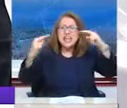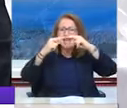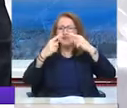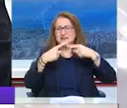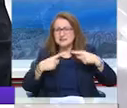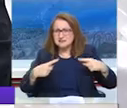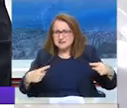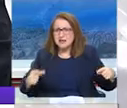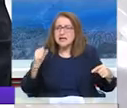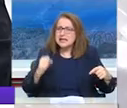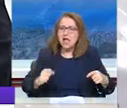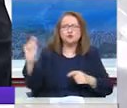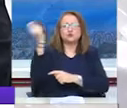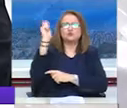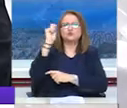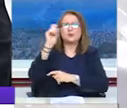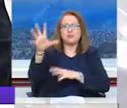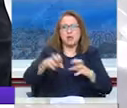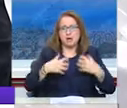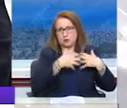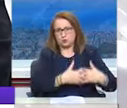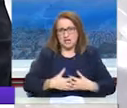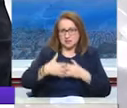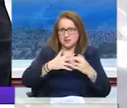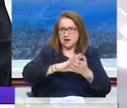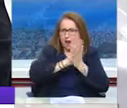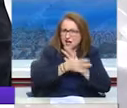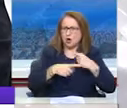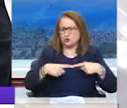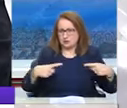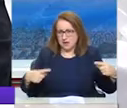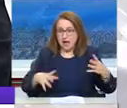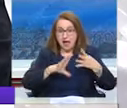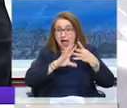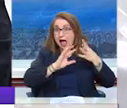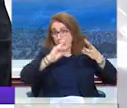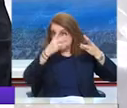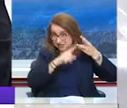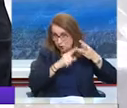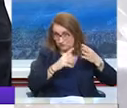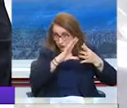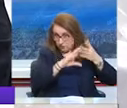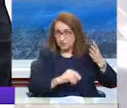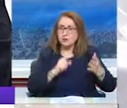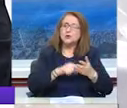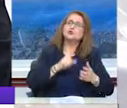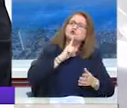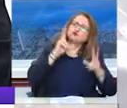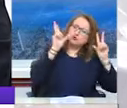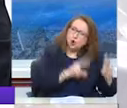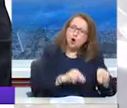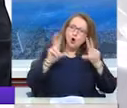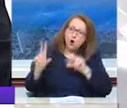η διαχείριση απορριμμάτων. Για τις επιχειρήσεις που ανήκουν στους κλάδους αυτούς, προβλέπεται αποζημίωση ειδικού σκοπού ύψους 800 ευρώ